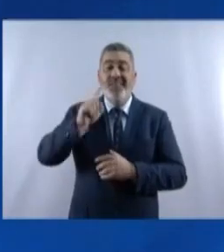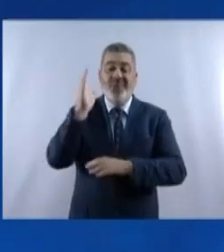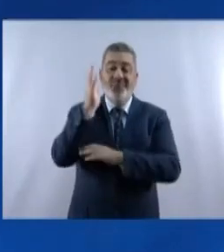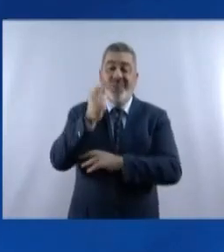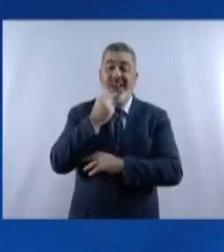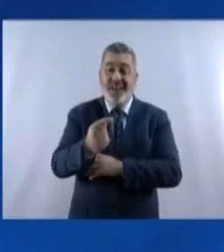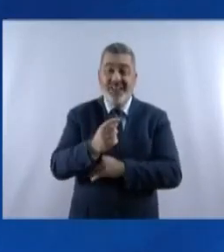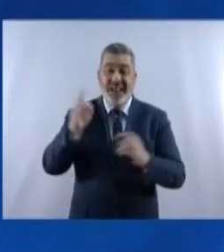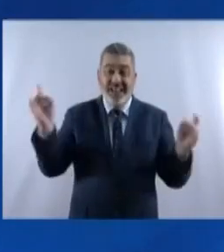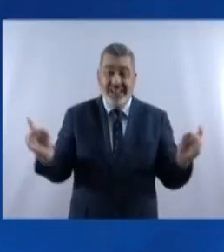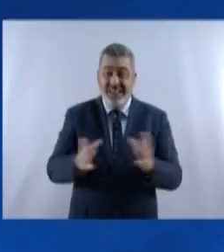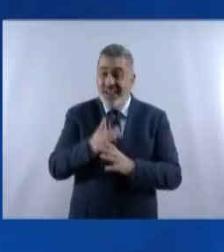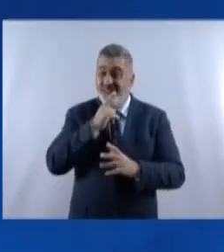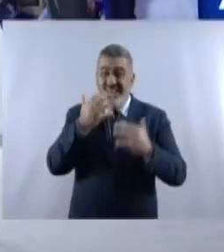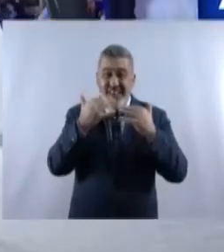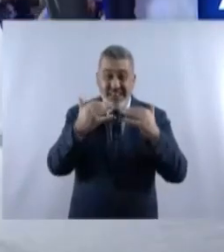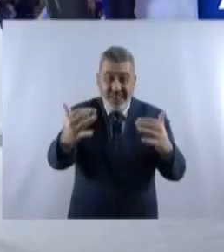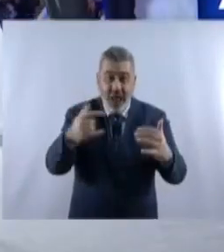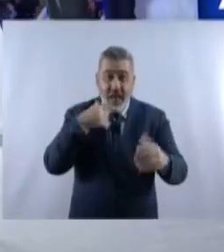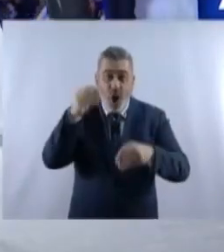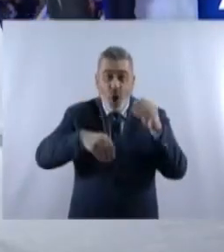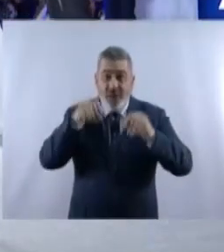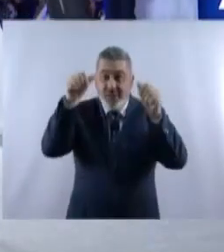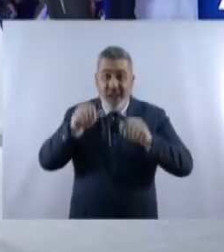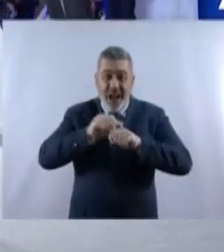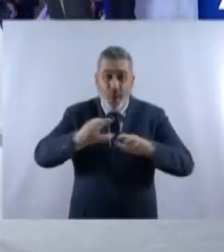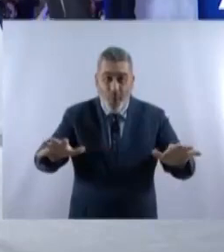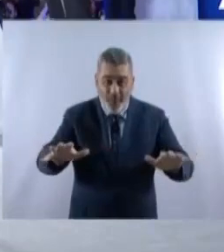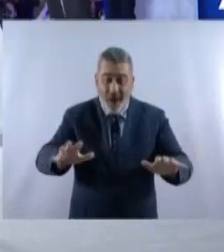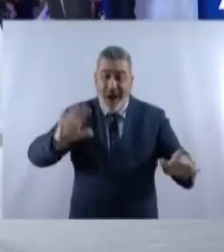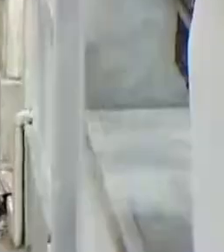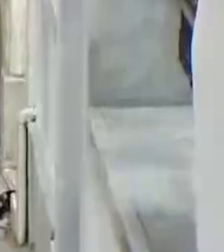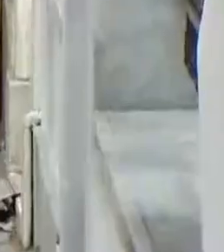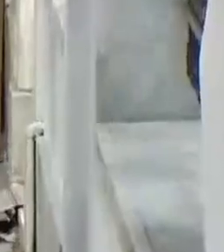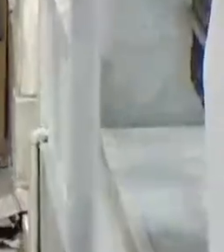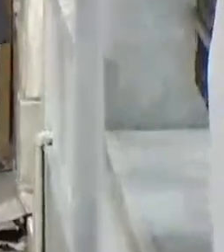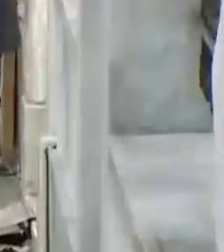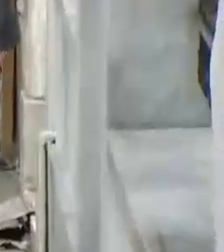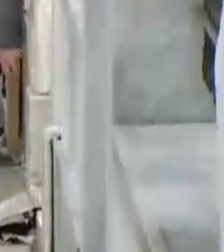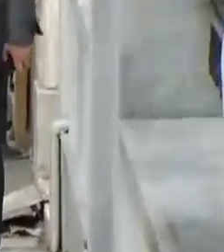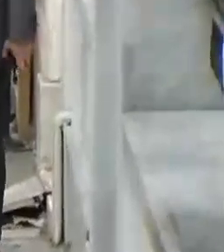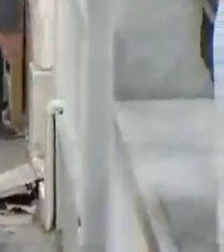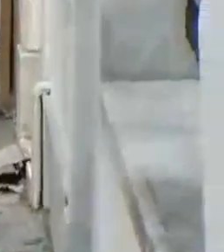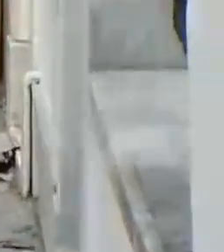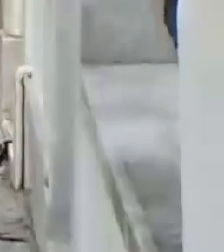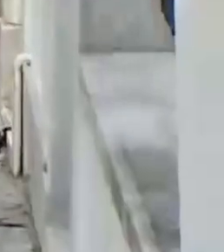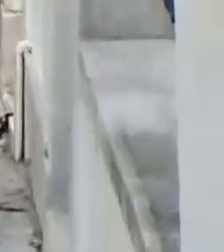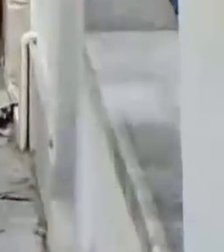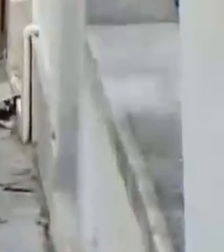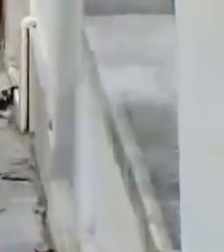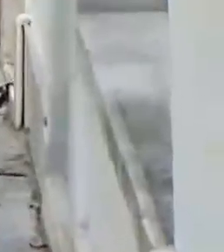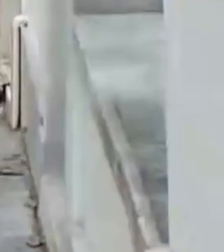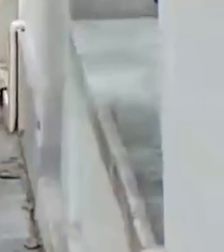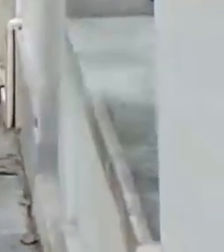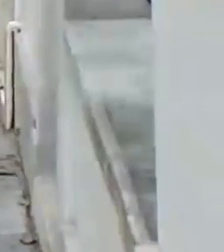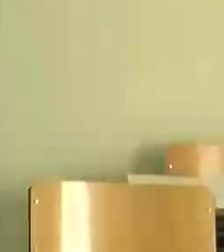εκλογικό σύστημα της πρώτης Κυριακής, την απλή αναλογική, καλεί εμάς να τον διορίσουμε πρωθυπουργό. Ο Νίκος Ανδρουλάκης βρίσκεται πλέον εν μέσω